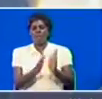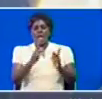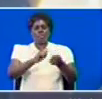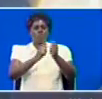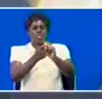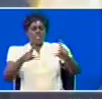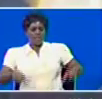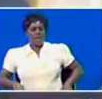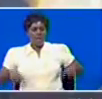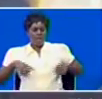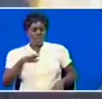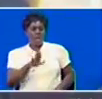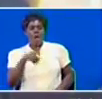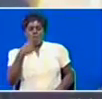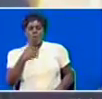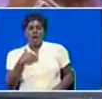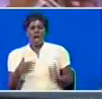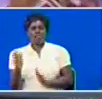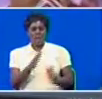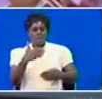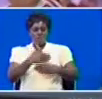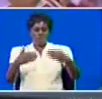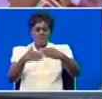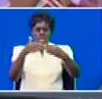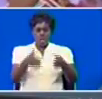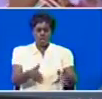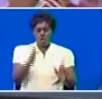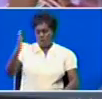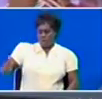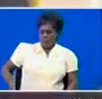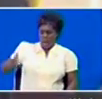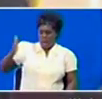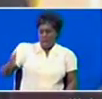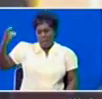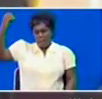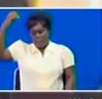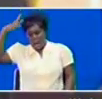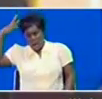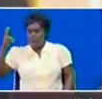maisha yao. Nani hako na mipango ya kujenga barabara, ya reli, ya stima, ya maji,